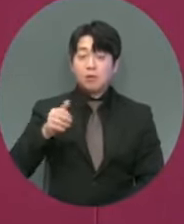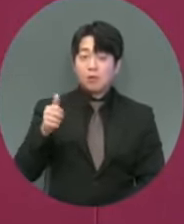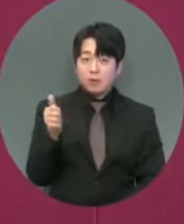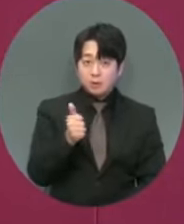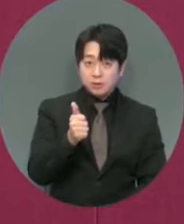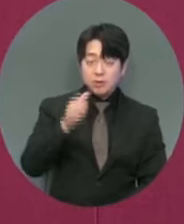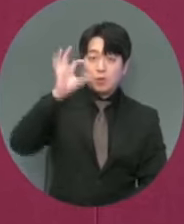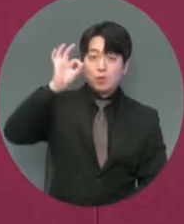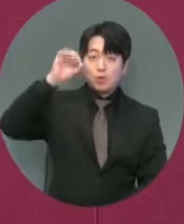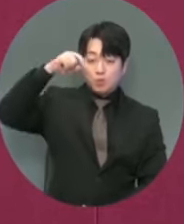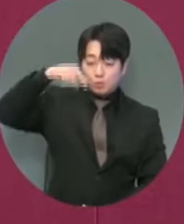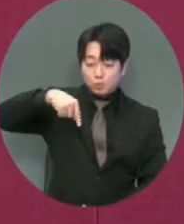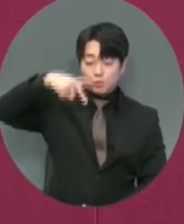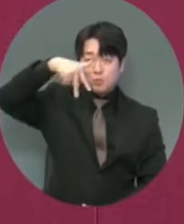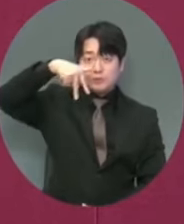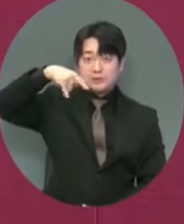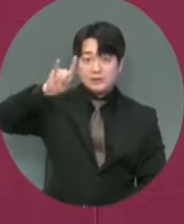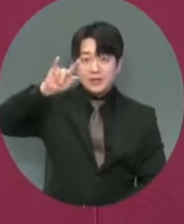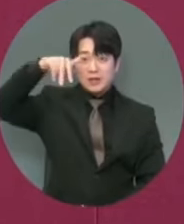우재준 의원,